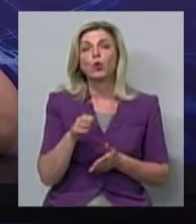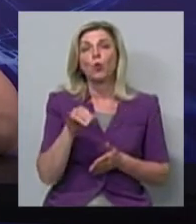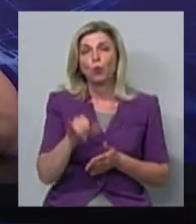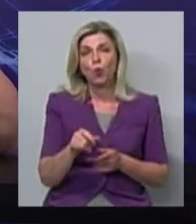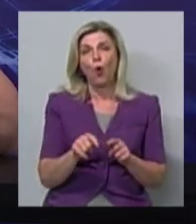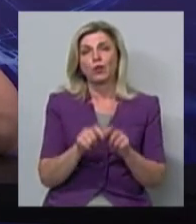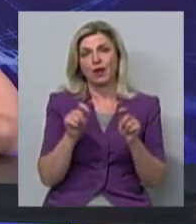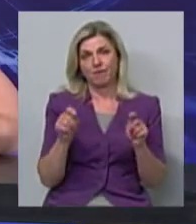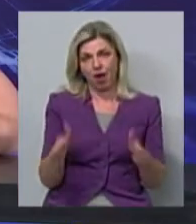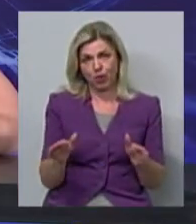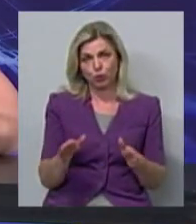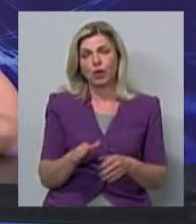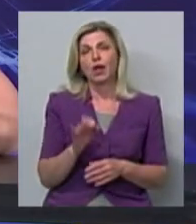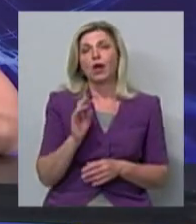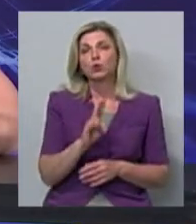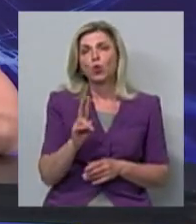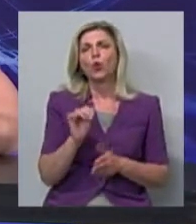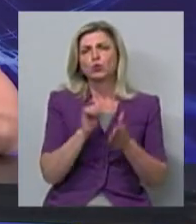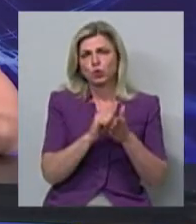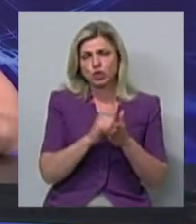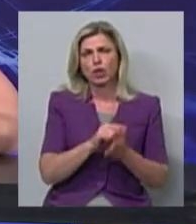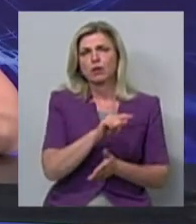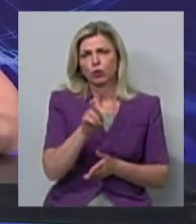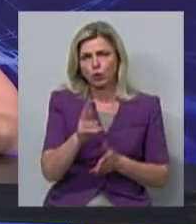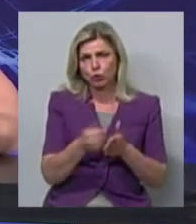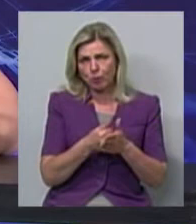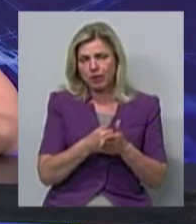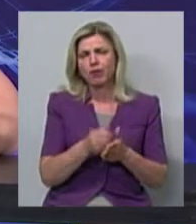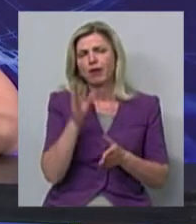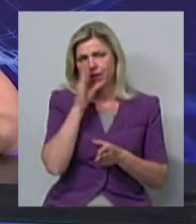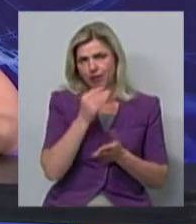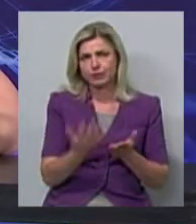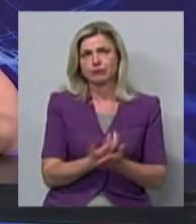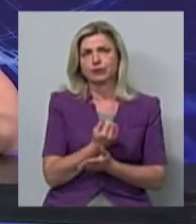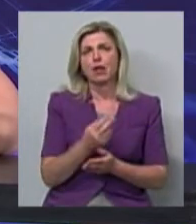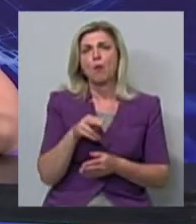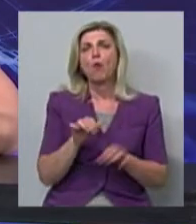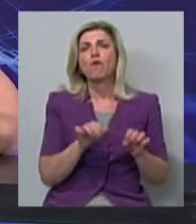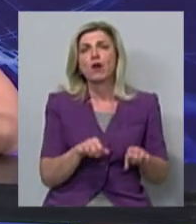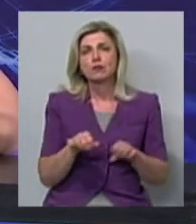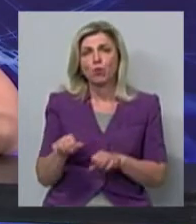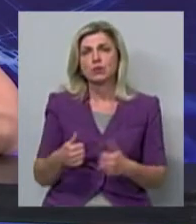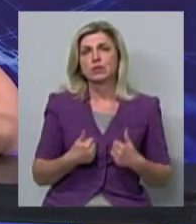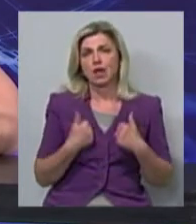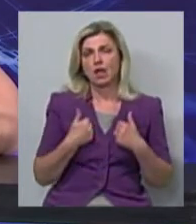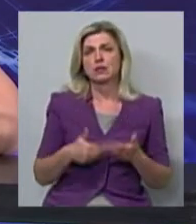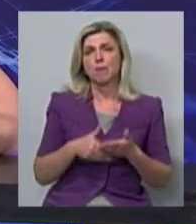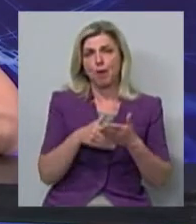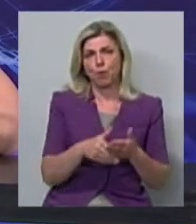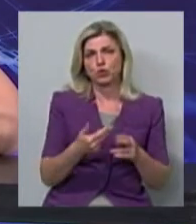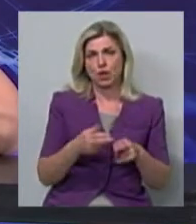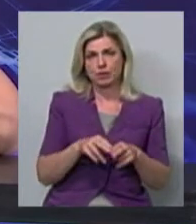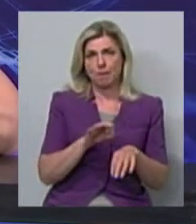естественно, нужно добиваться. Естественно, нужно по возможности стараться помочь этим